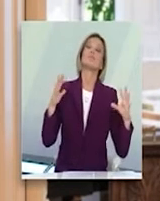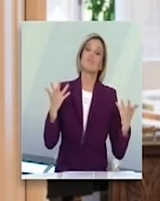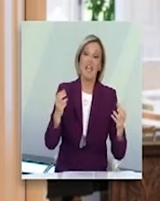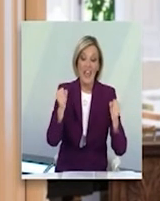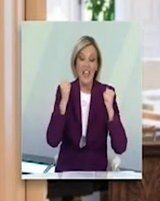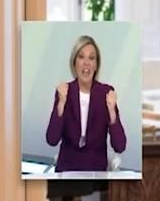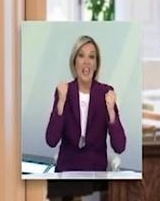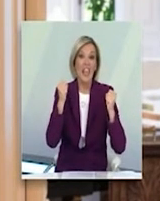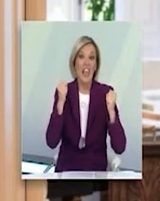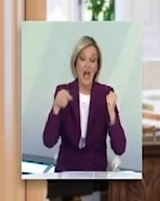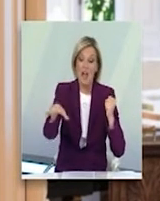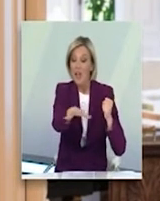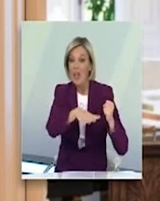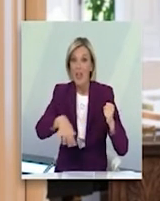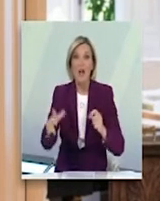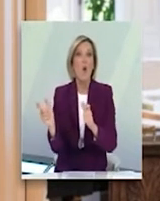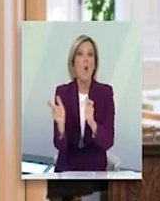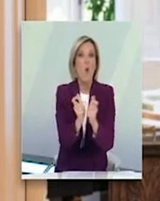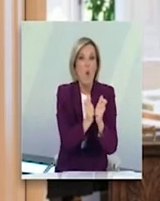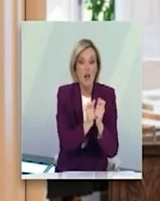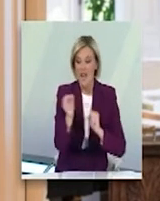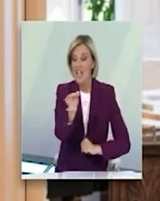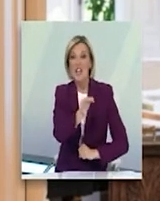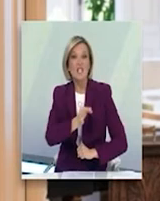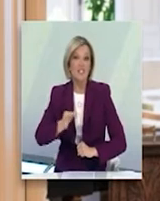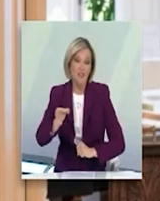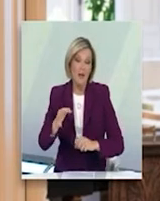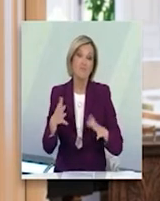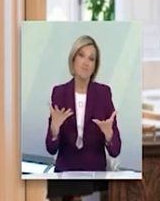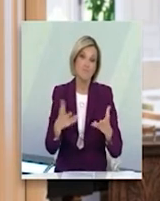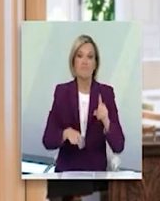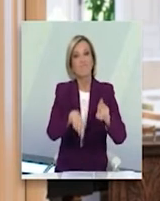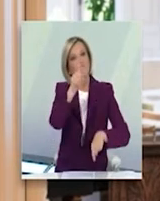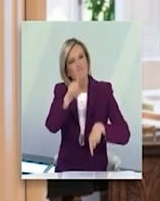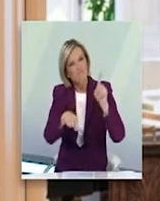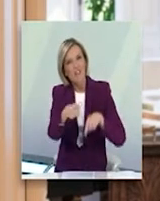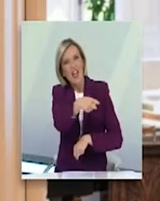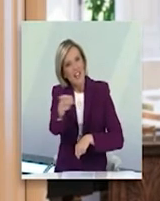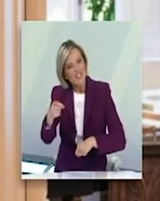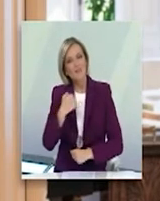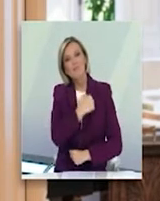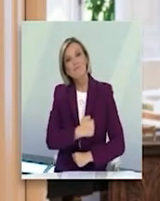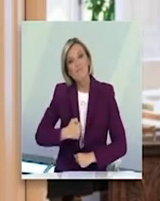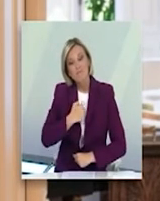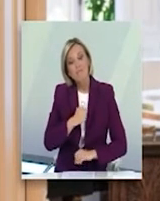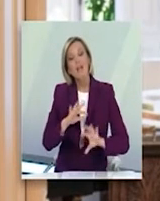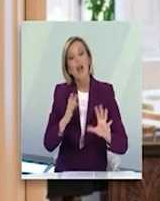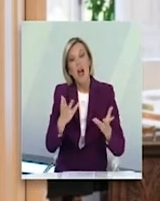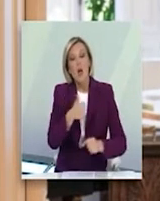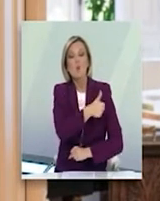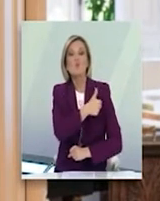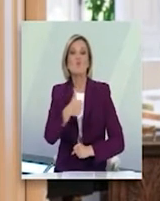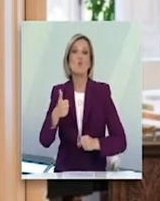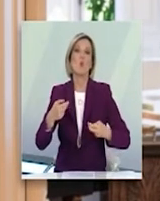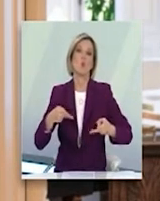κατοίκων στα χωριά και τα νησιά μας. Ξέρω ότι αυτό ίσως δυσαρεστήσει κάποιους, αλλά αποτελεί τη μόνη επιλογή